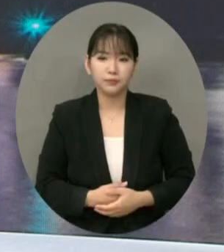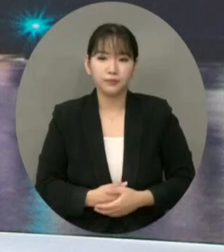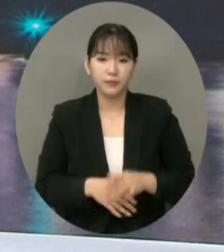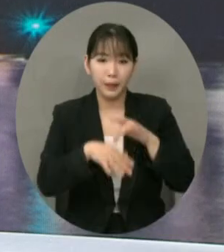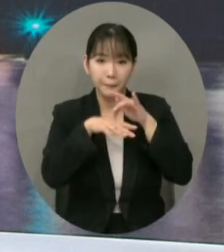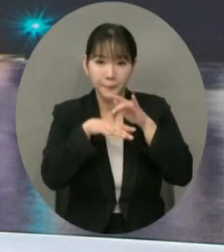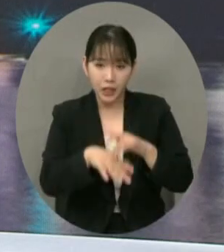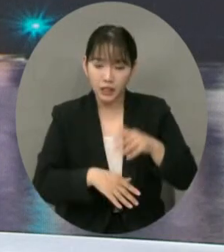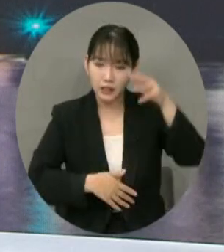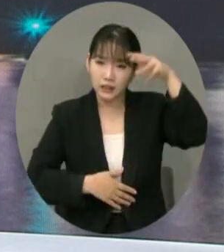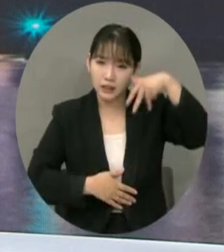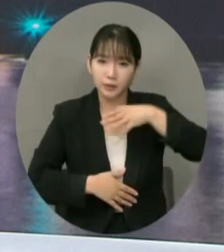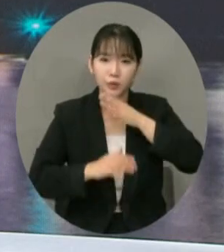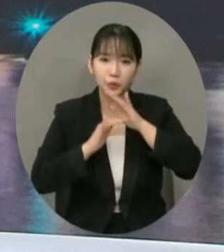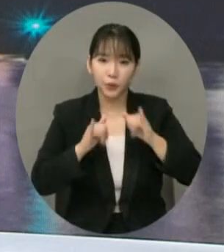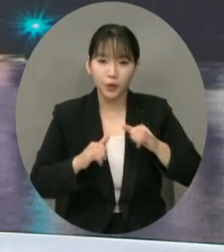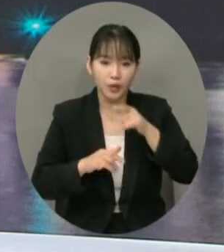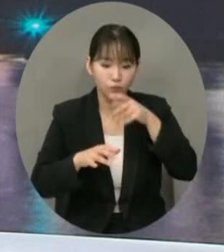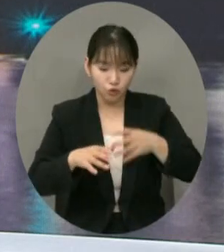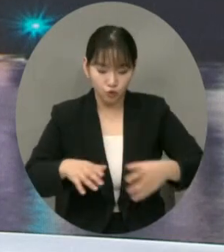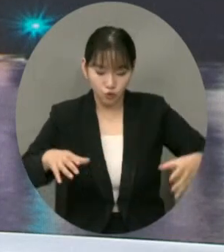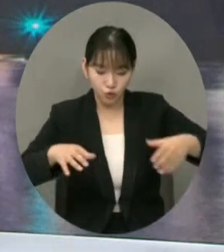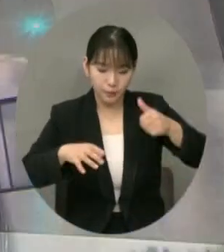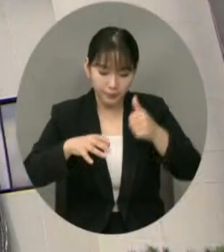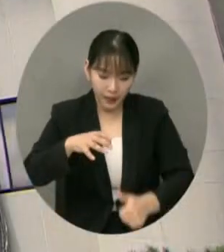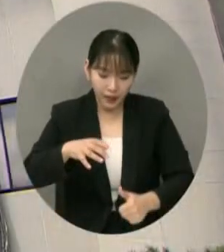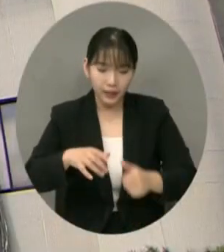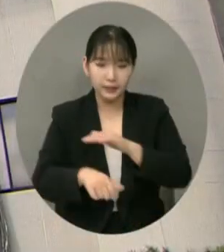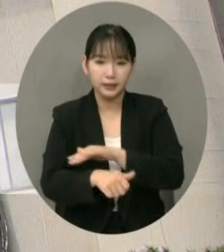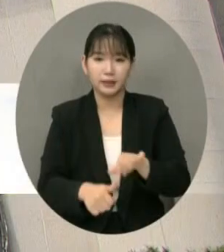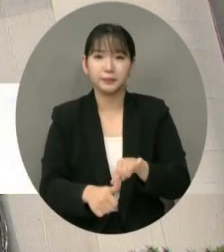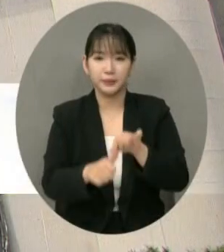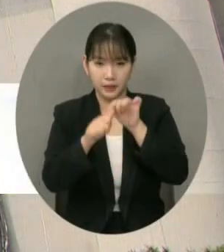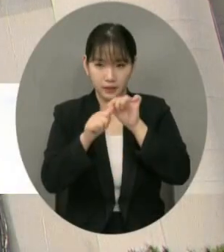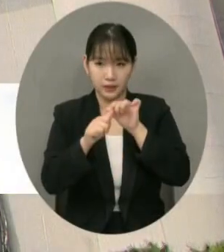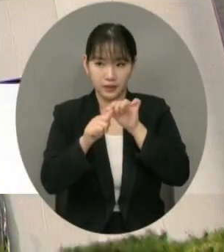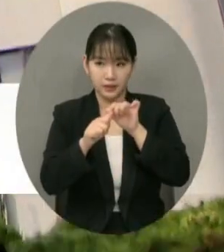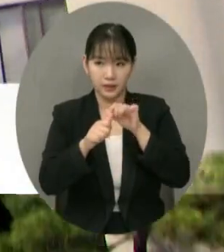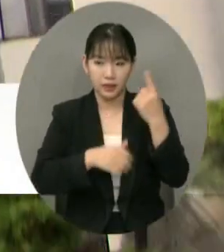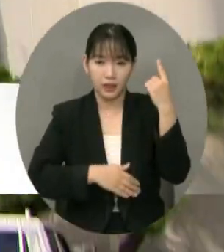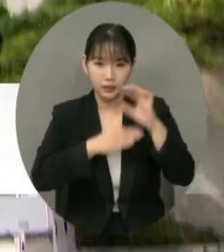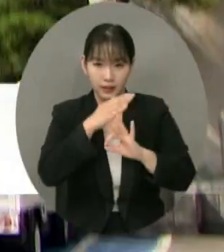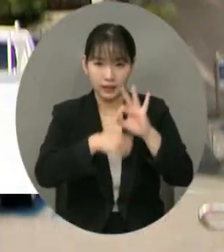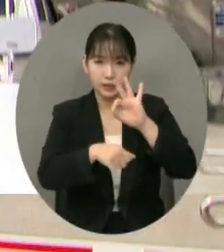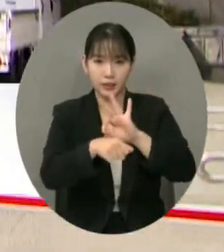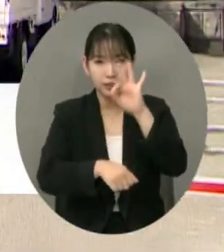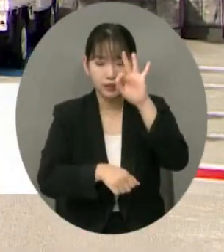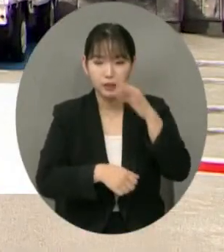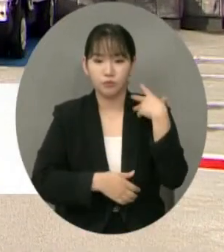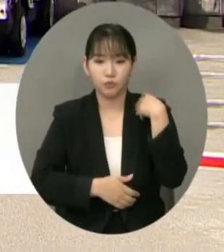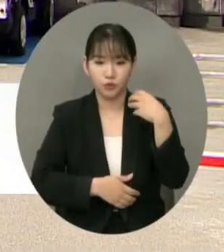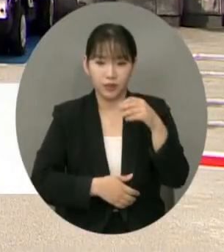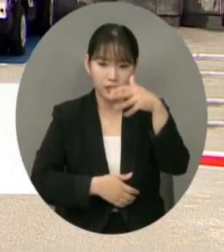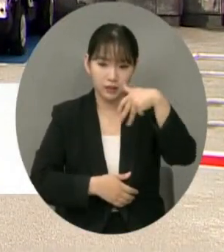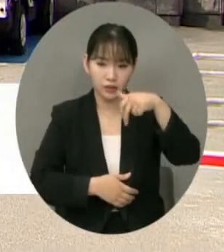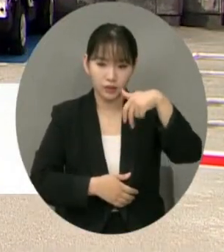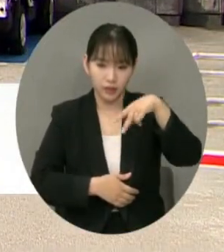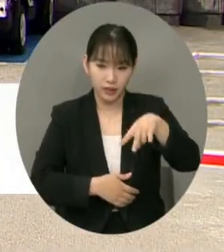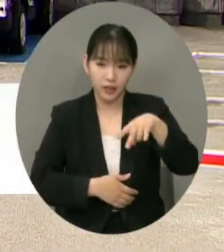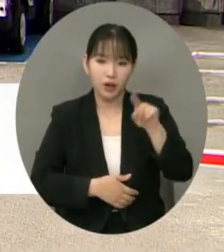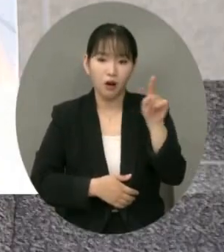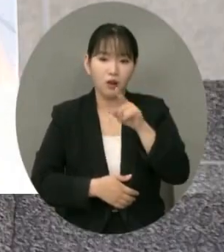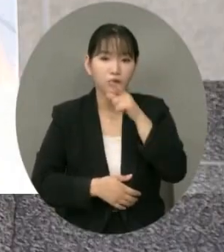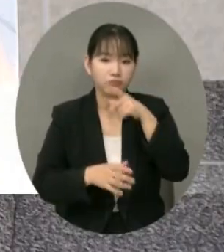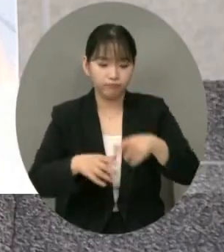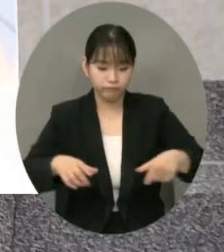실종된 치매 노인이 배수로에 빠졌다가 무사히 구조됐습니다 어제 오전 10시쯤 무한군 청계 면에 한